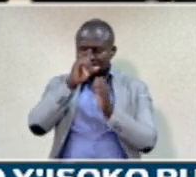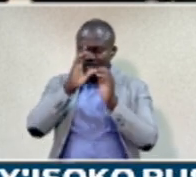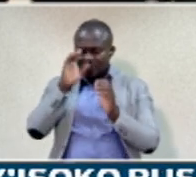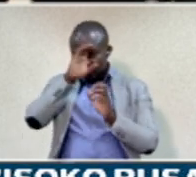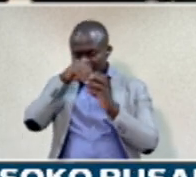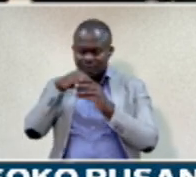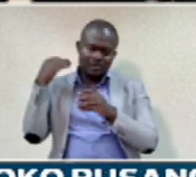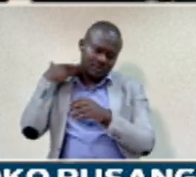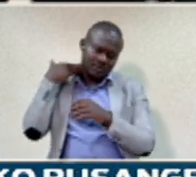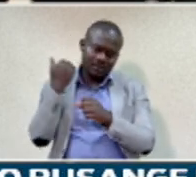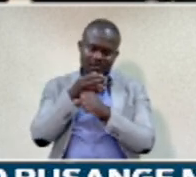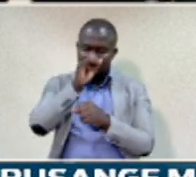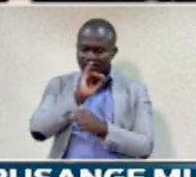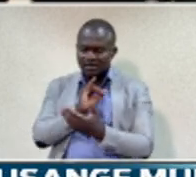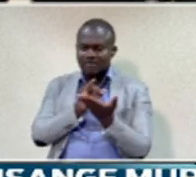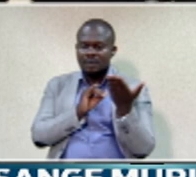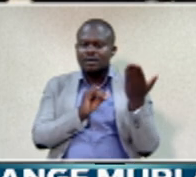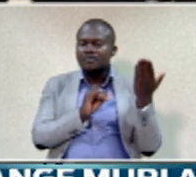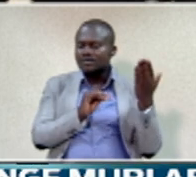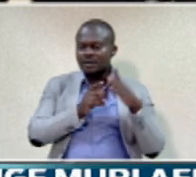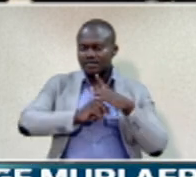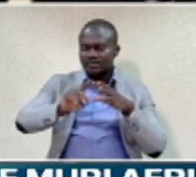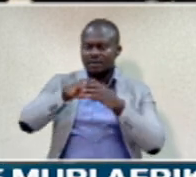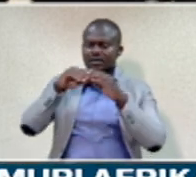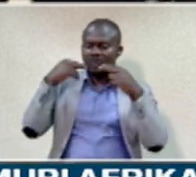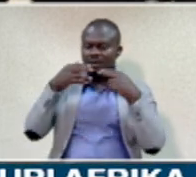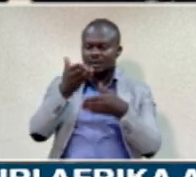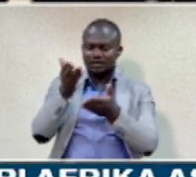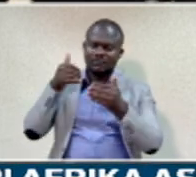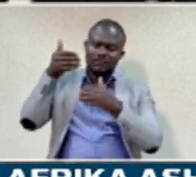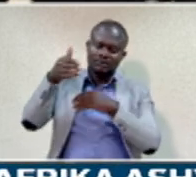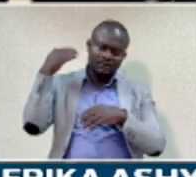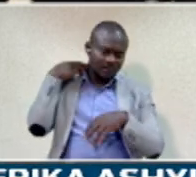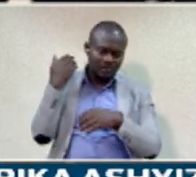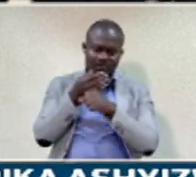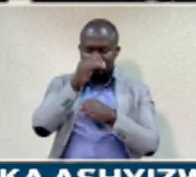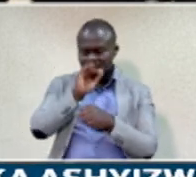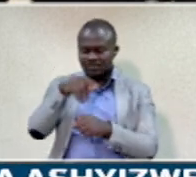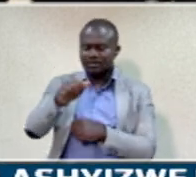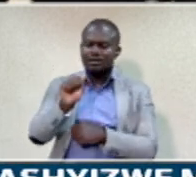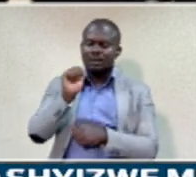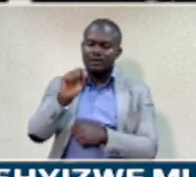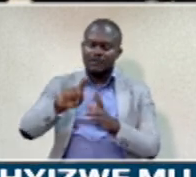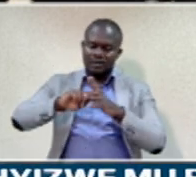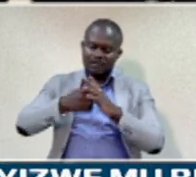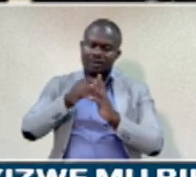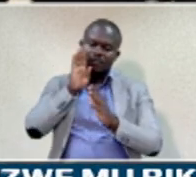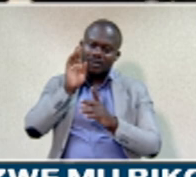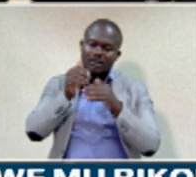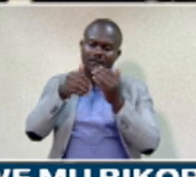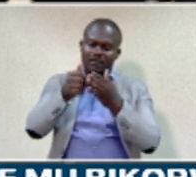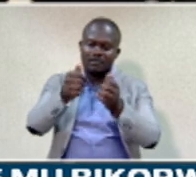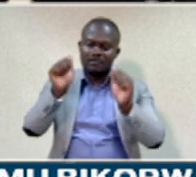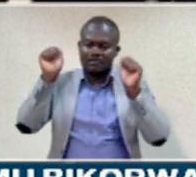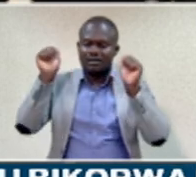muri Jenoside yakorewe abatutsi bari bahungiye muri Hotel de Mille Collines. Nyuma Jenoside yakorewe abatutsi, Paul Rusesabagina yatangiye kubeshya amahanga ko ari we